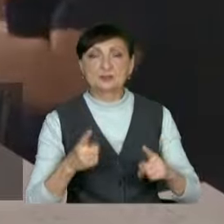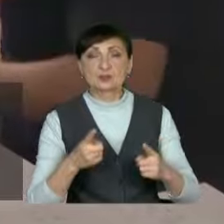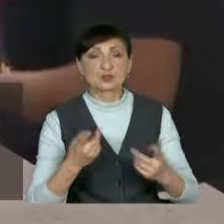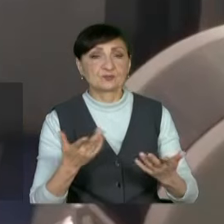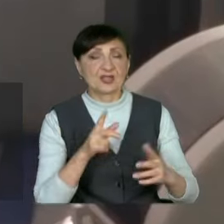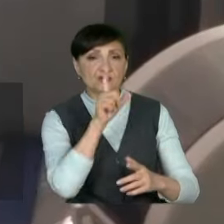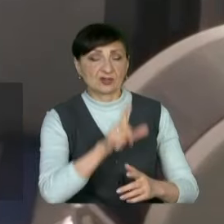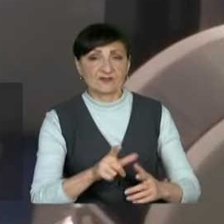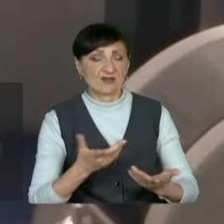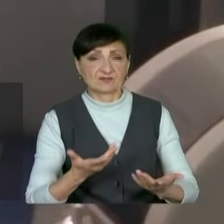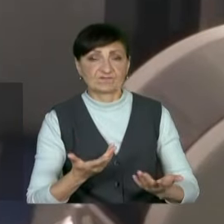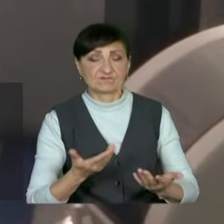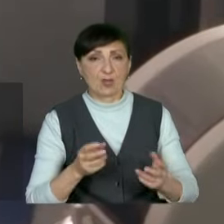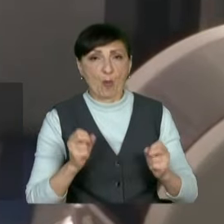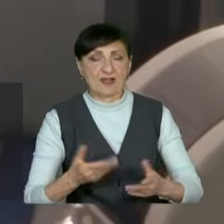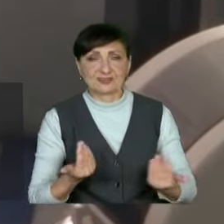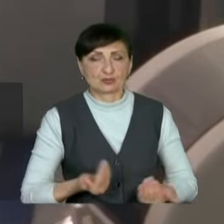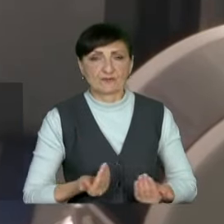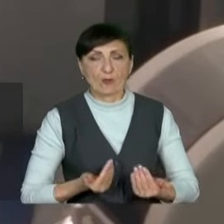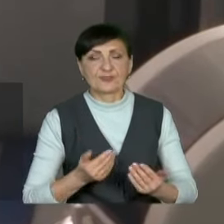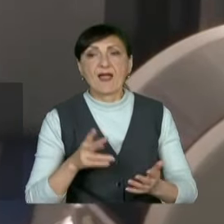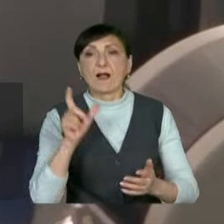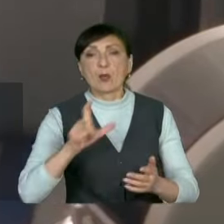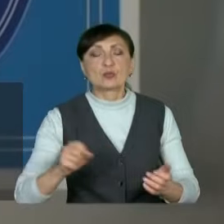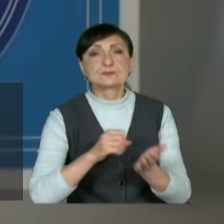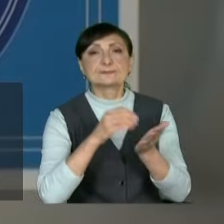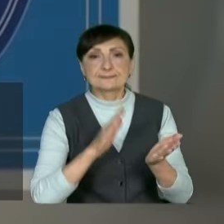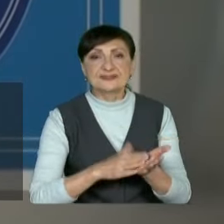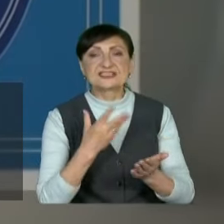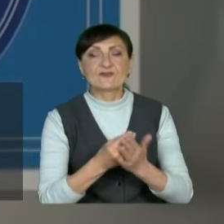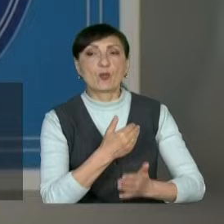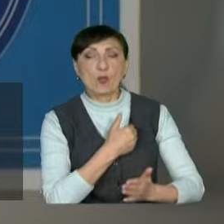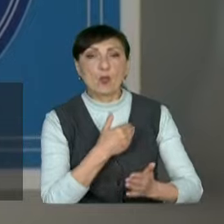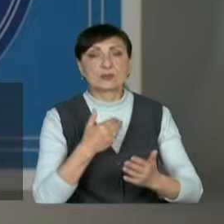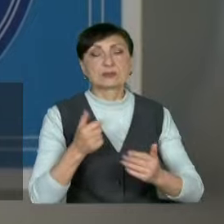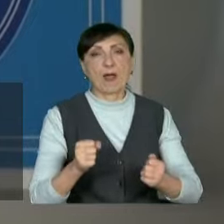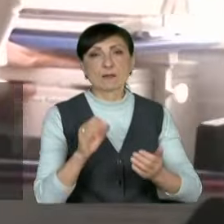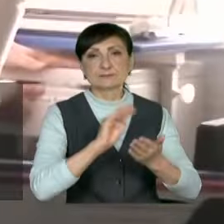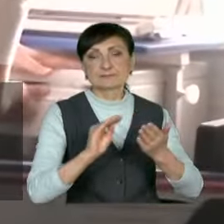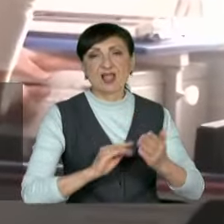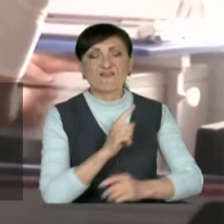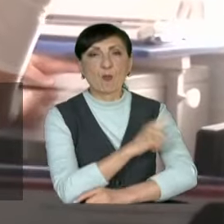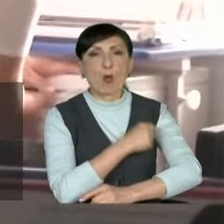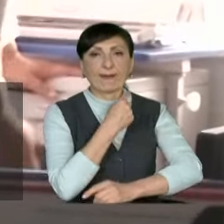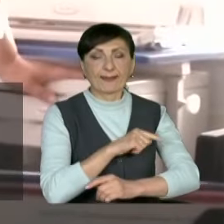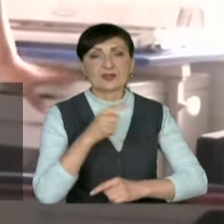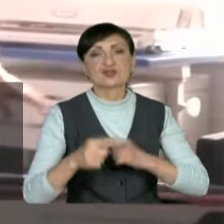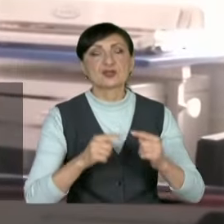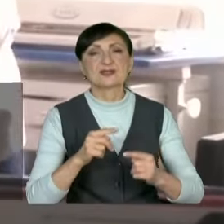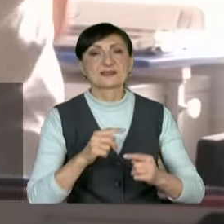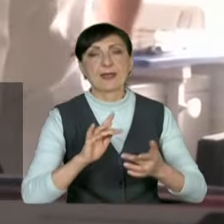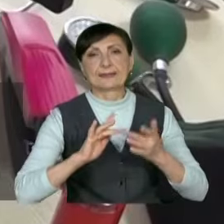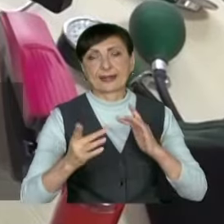рискует здоровьем живых доноров. Граждане могут зарегистрировать свое волеизъявление на посмертное донорство в поликлинике или через портал